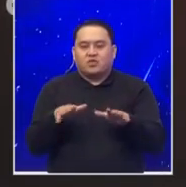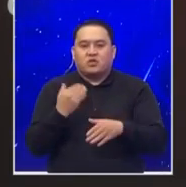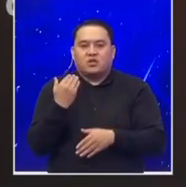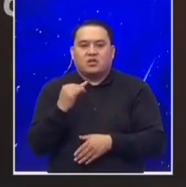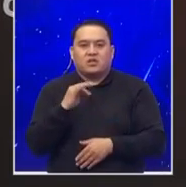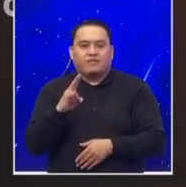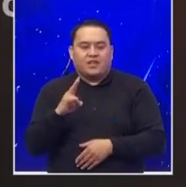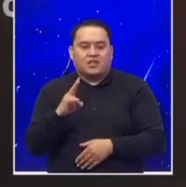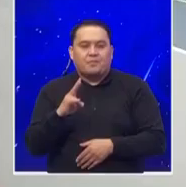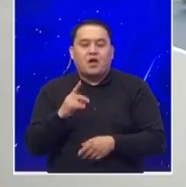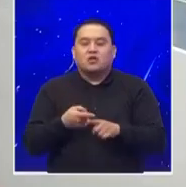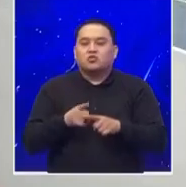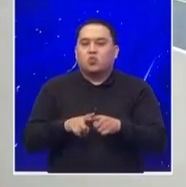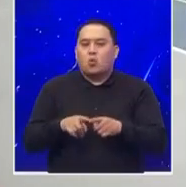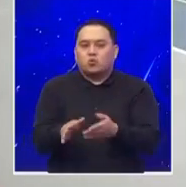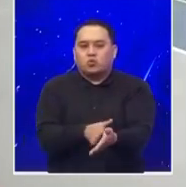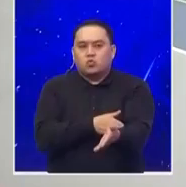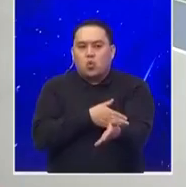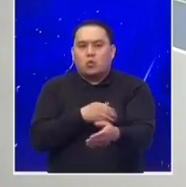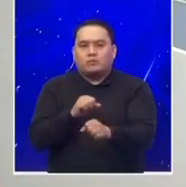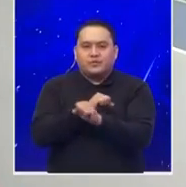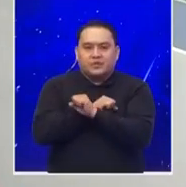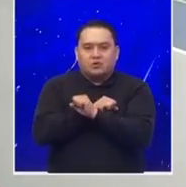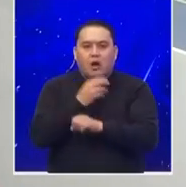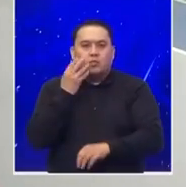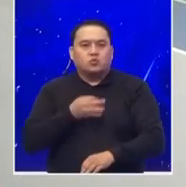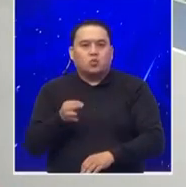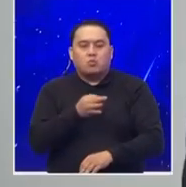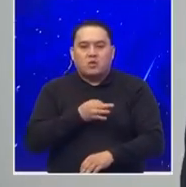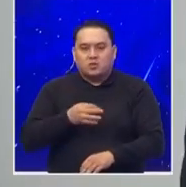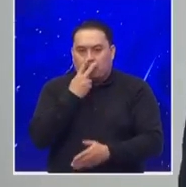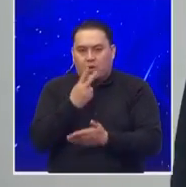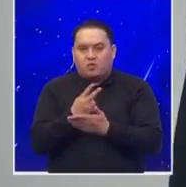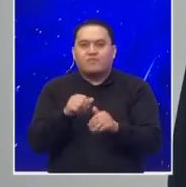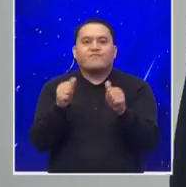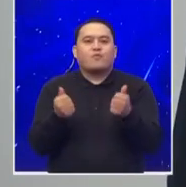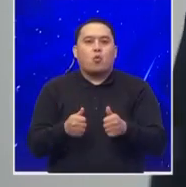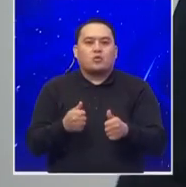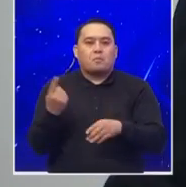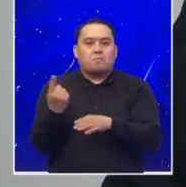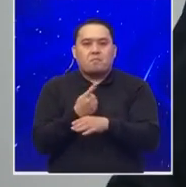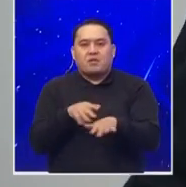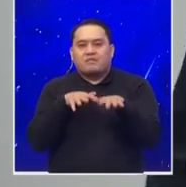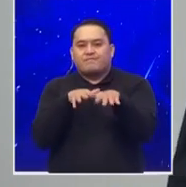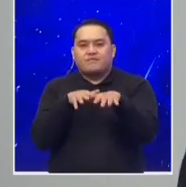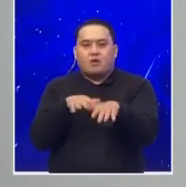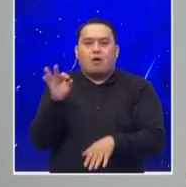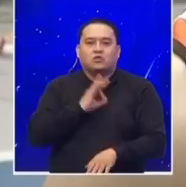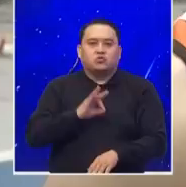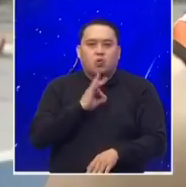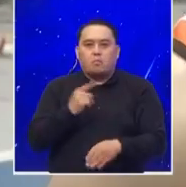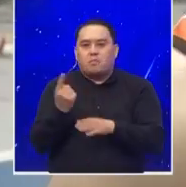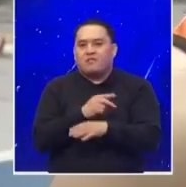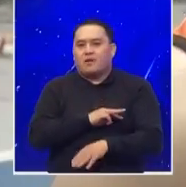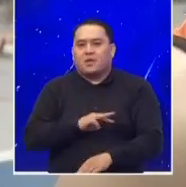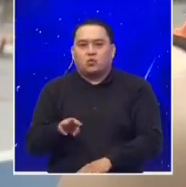коронавирусной инфекции. Несмотря на длительный перерыв в команде ЖТСУ, девушки показали хорошую форму и с первых минут начали зарабатывать очки.